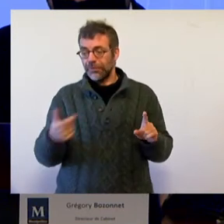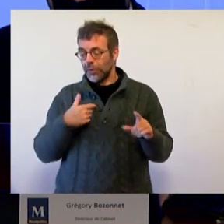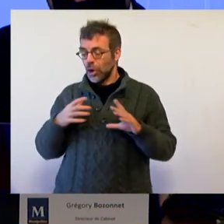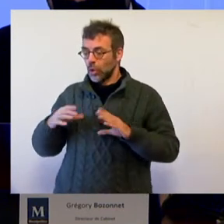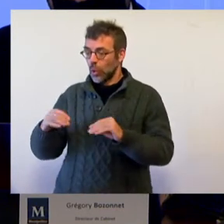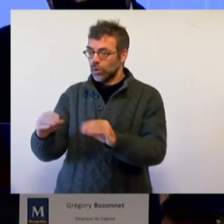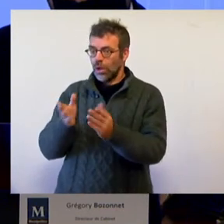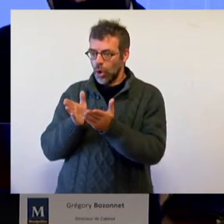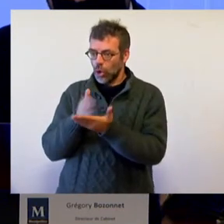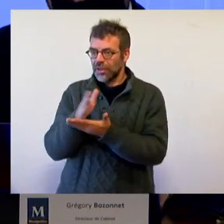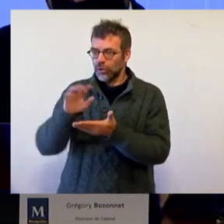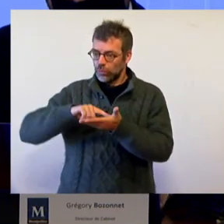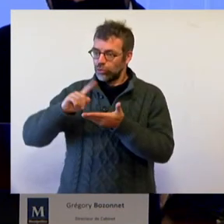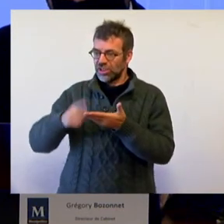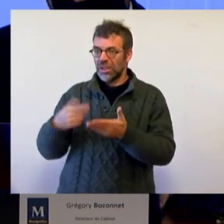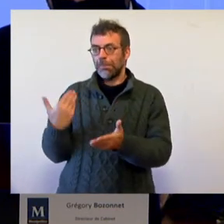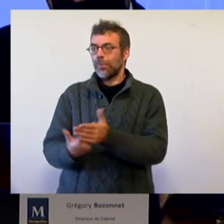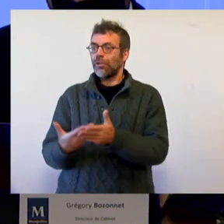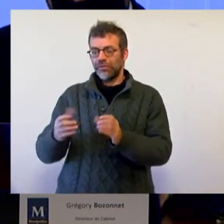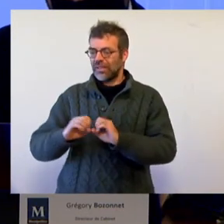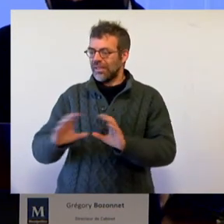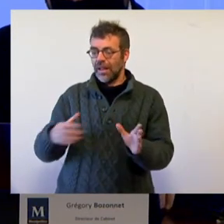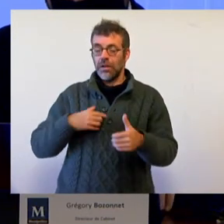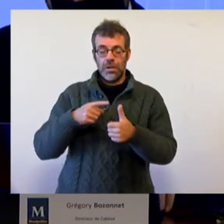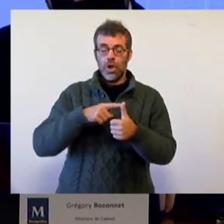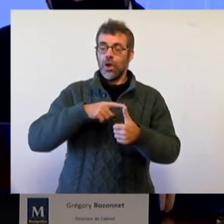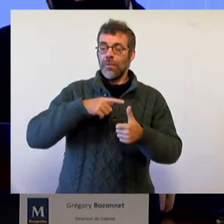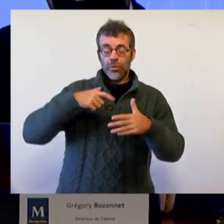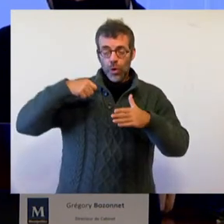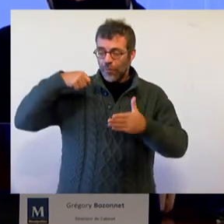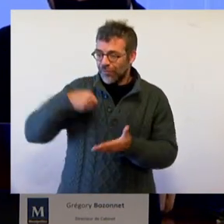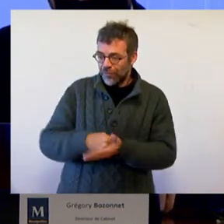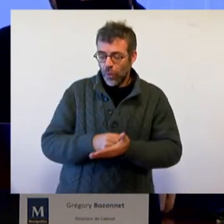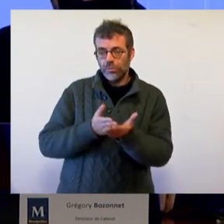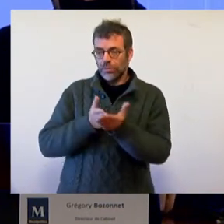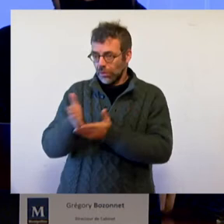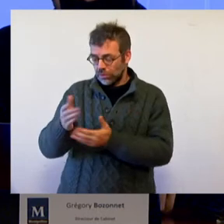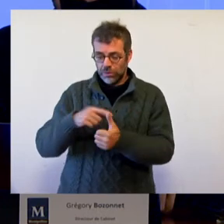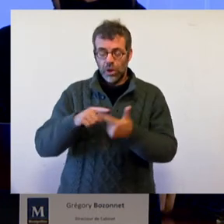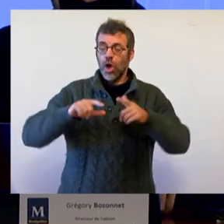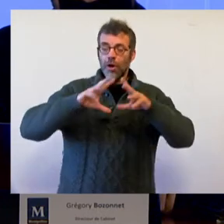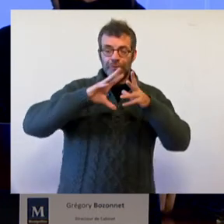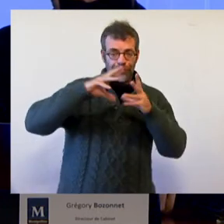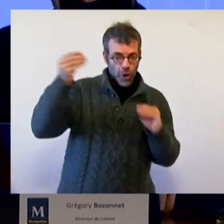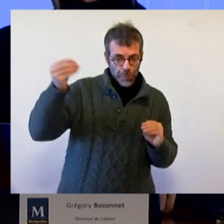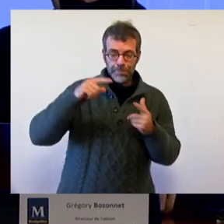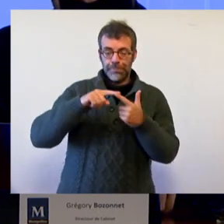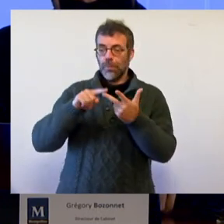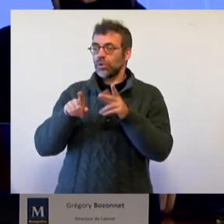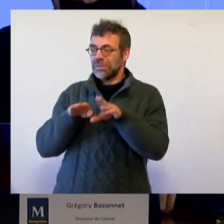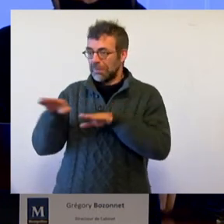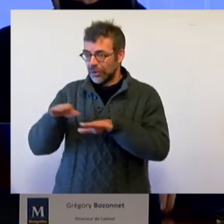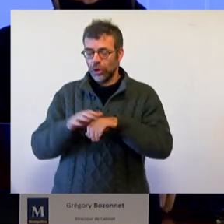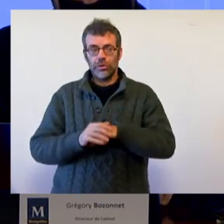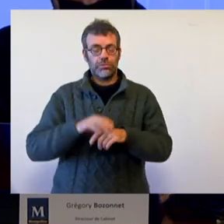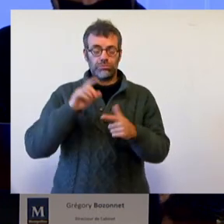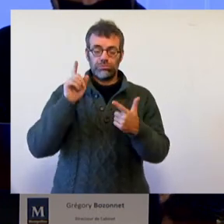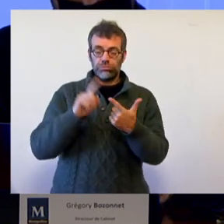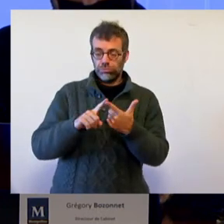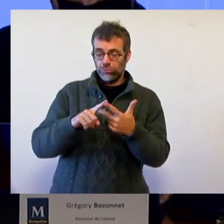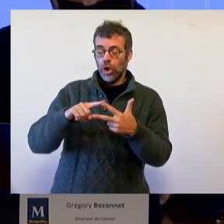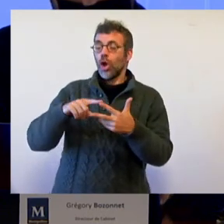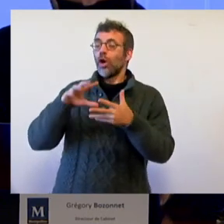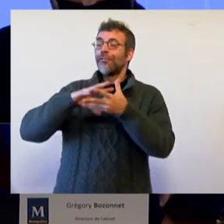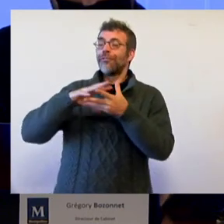sont la preuve. Sur la forme, sur le fond et dans la méthode. Sur la forme d'abord, sans augmenter les impôts comme nous nous sommes engagés, en maîtrisant la